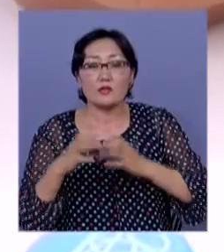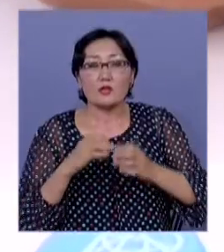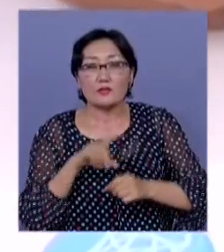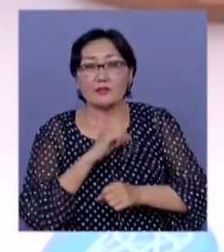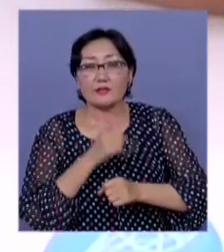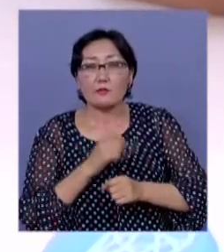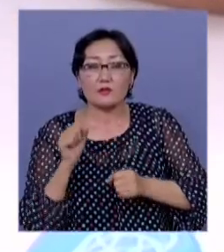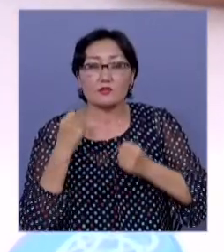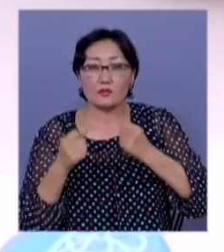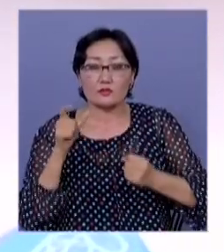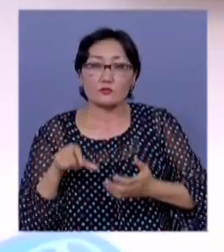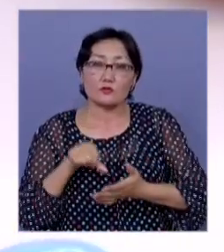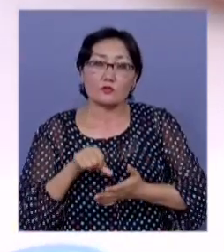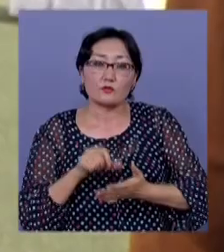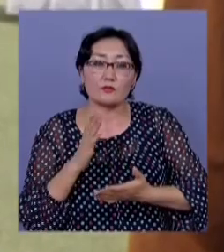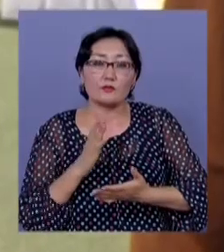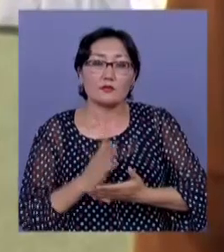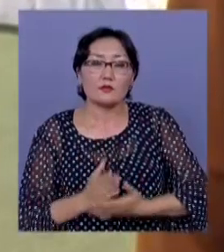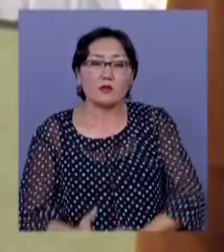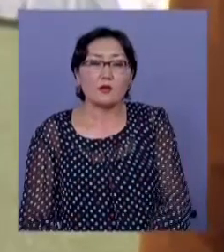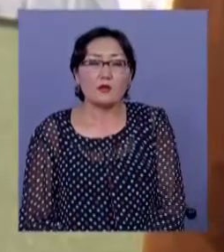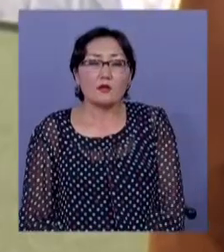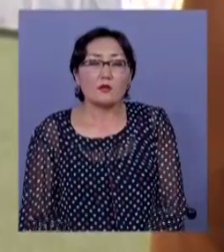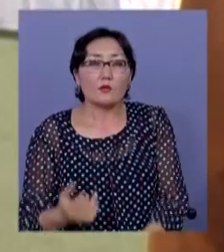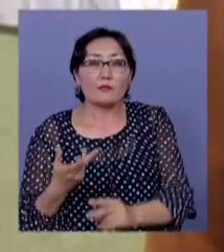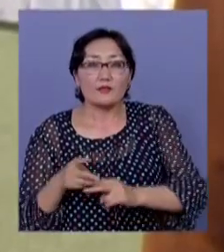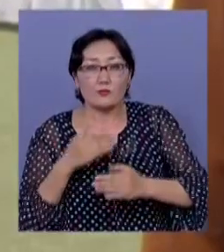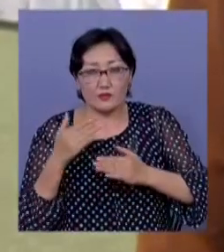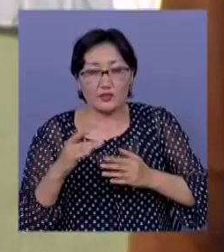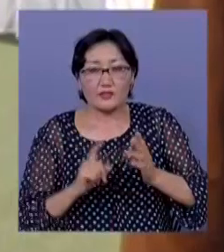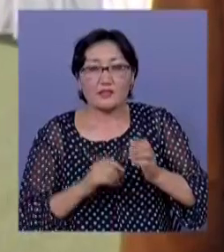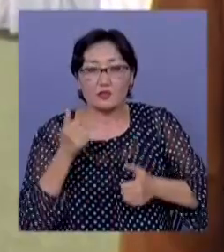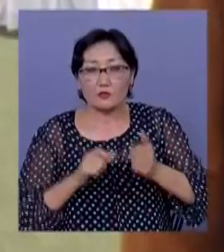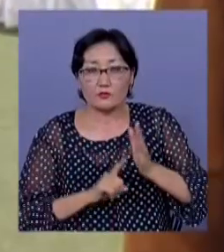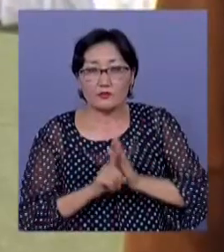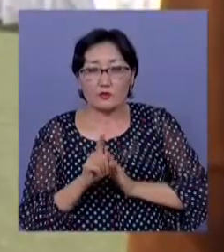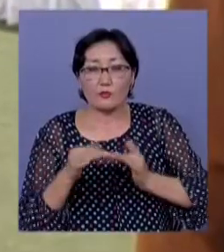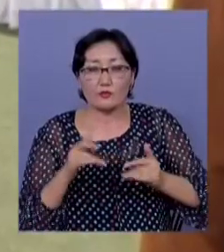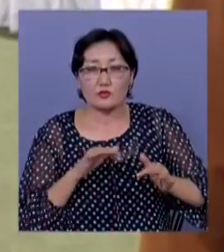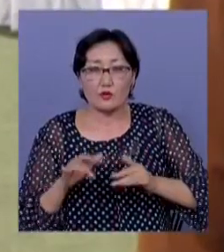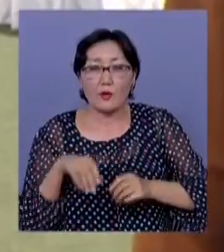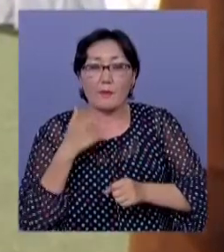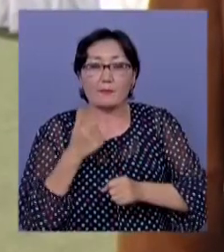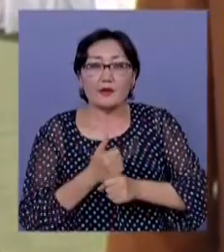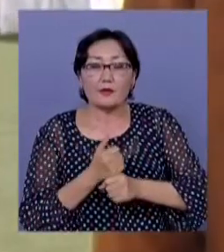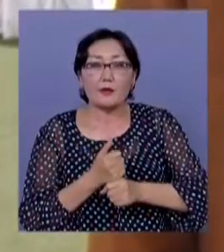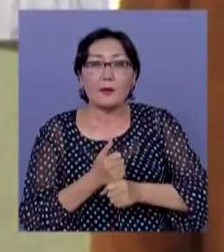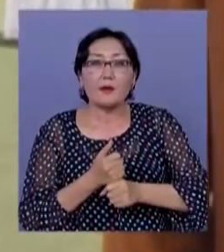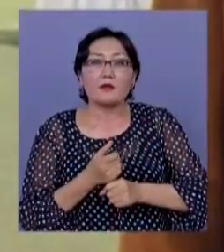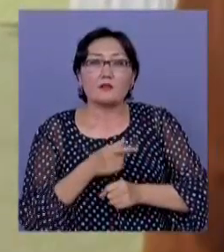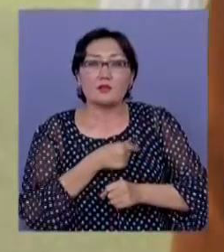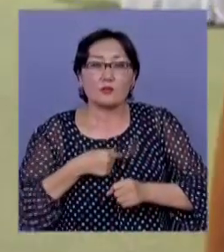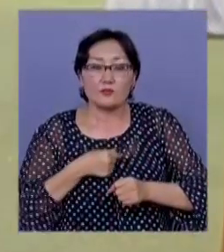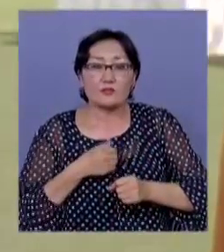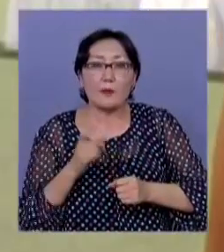мықты спортшылары қатысып жатыр. Бірер минуттан кейін балуандар боз көлемге шығады. Қазір біздің қасымызда бүгінгі шараның бас төрешісі Ержан Белгібаев мырза тұр.